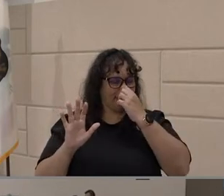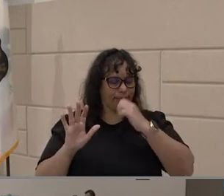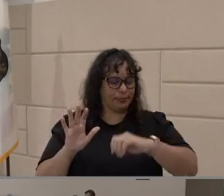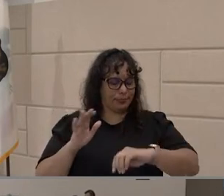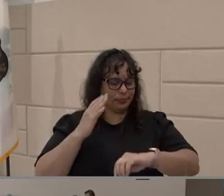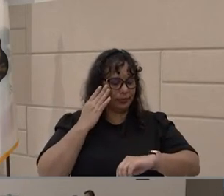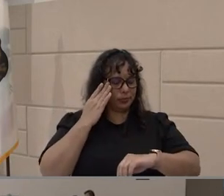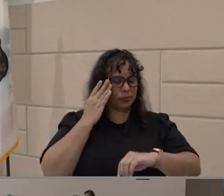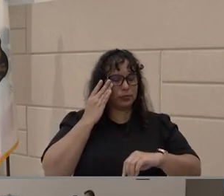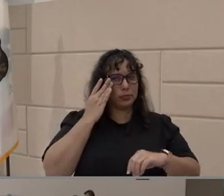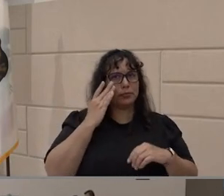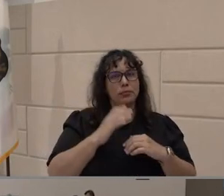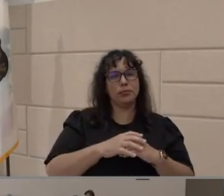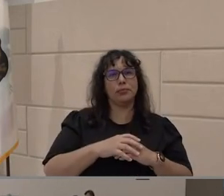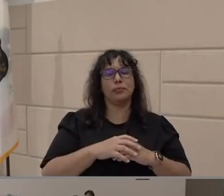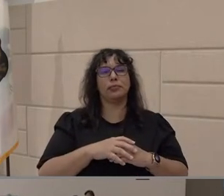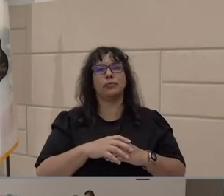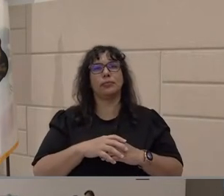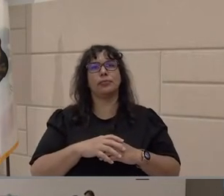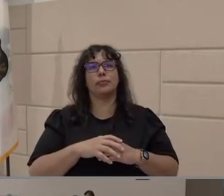control 5ទល់នឹង0